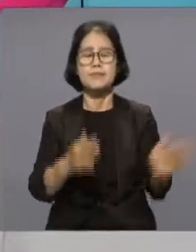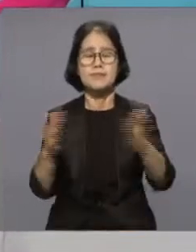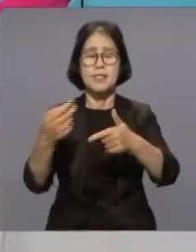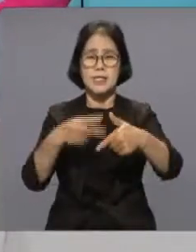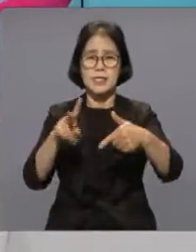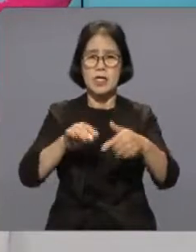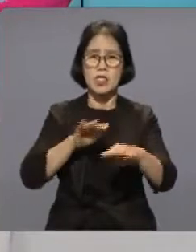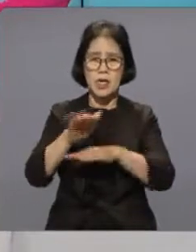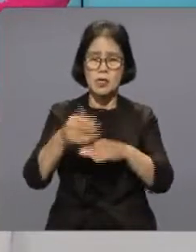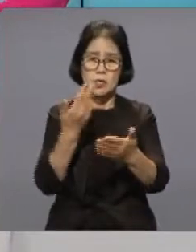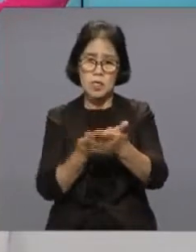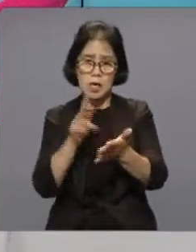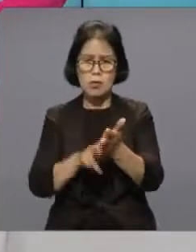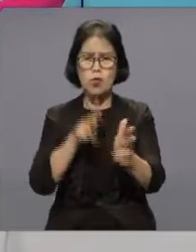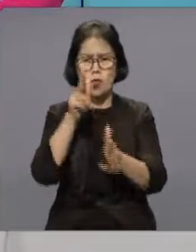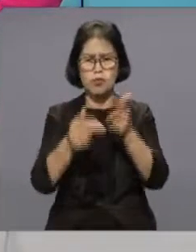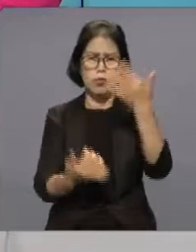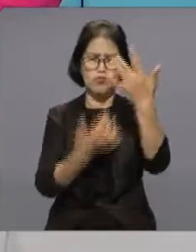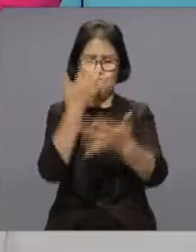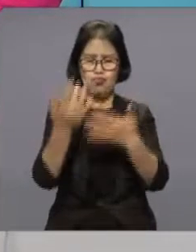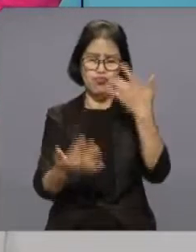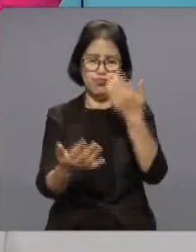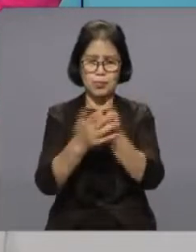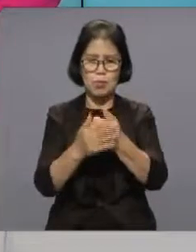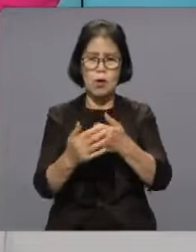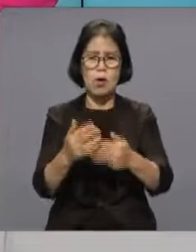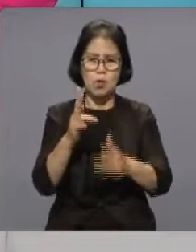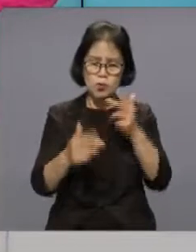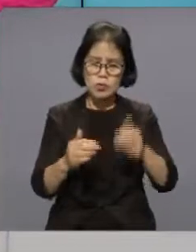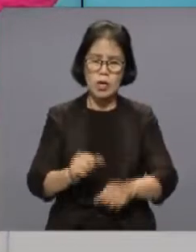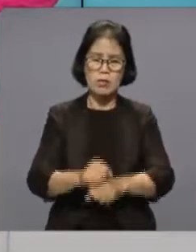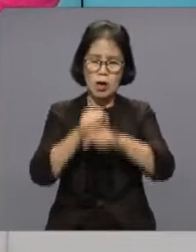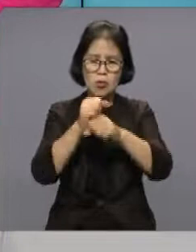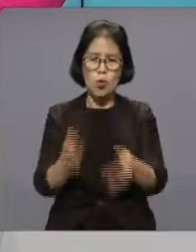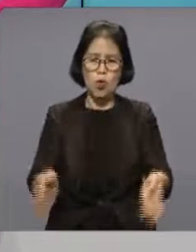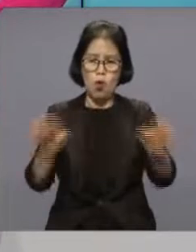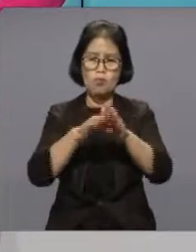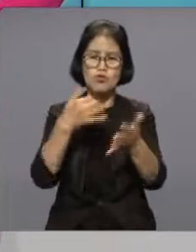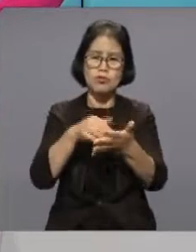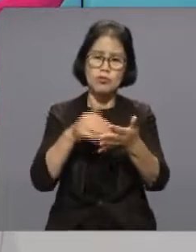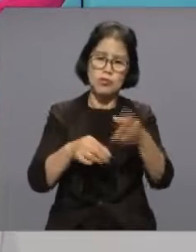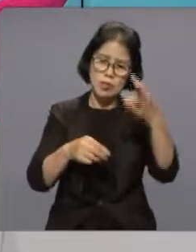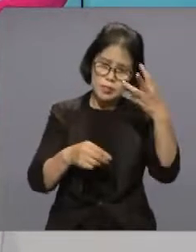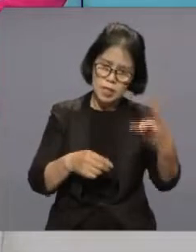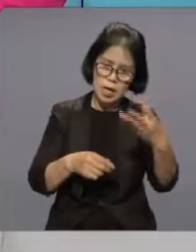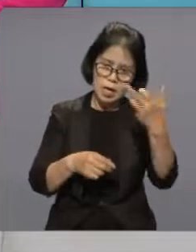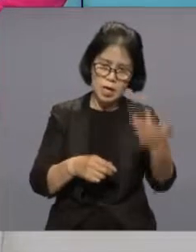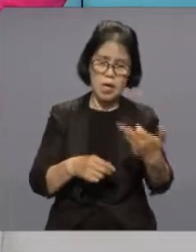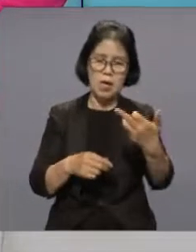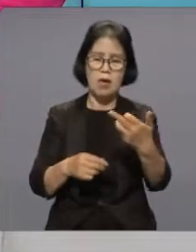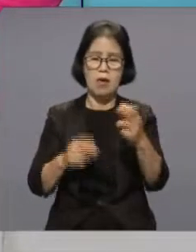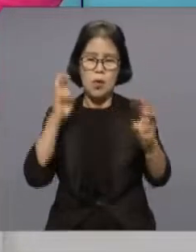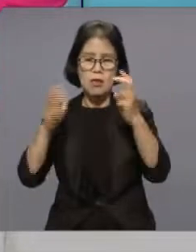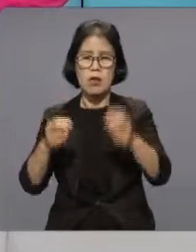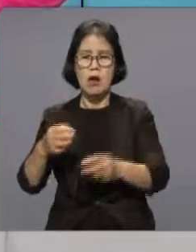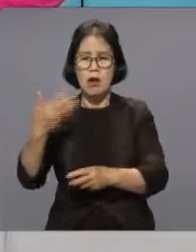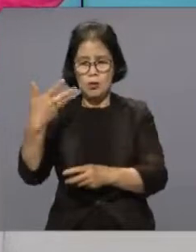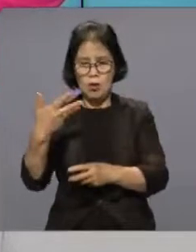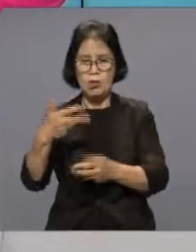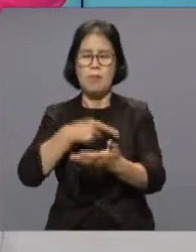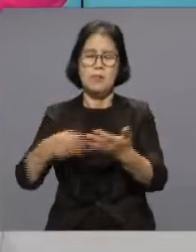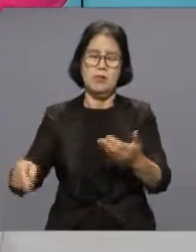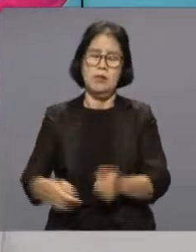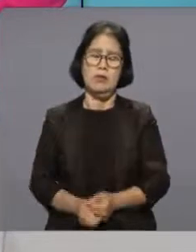인천 자동차 개조공장 화재로 공장과 창고 등 건물 13개 동 8개 업체가 피해를 입었습니다. 피해